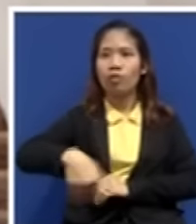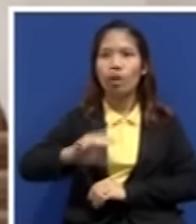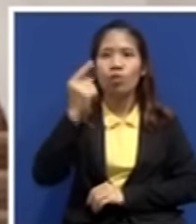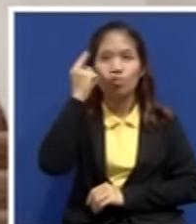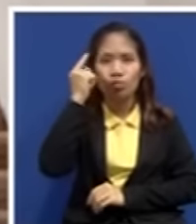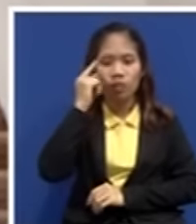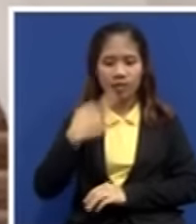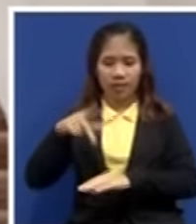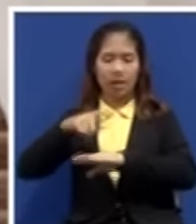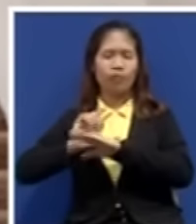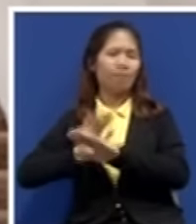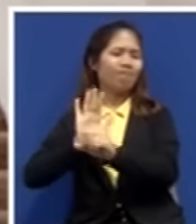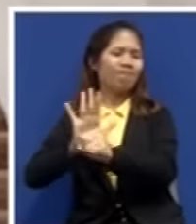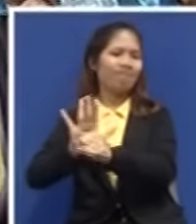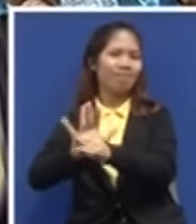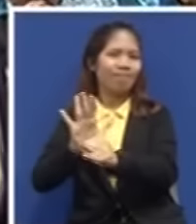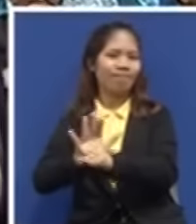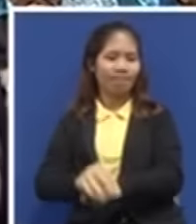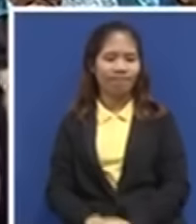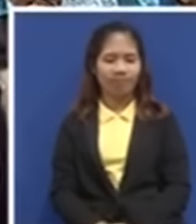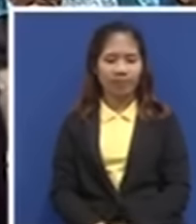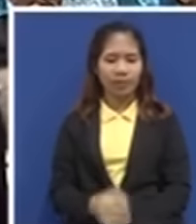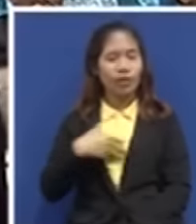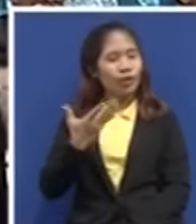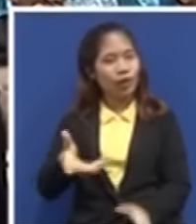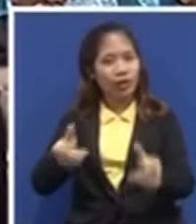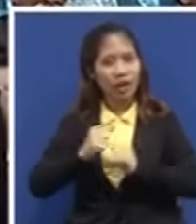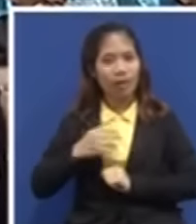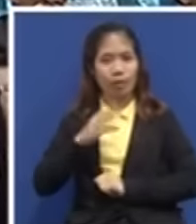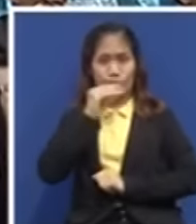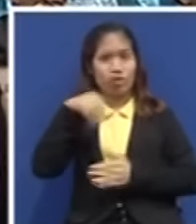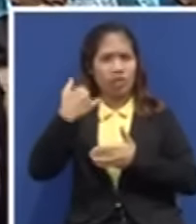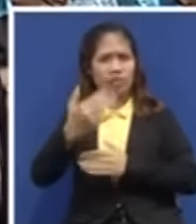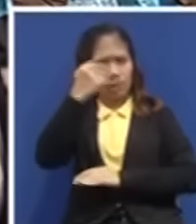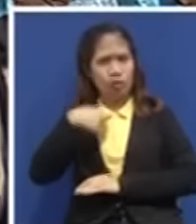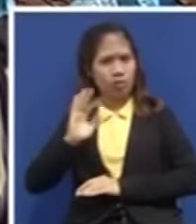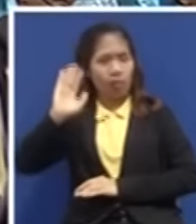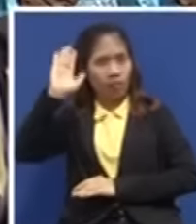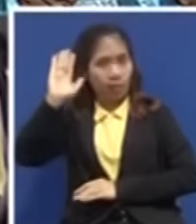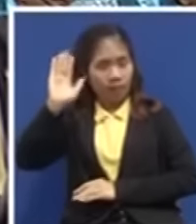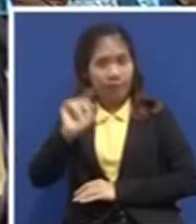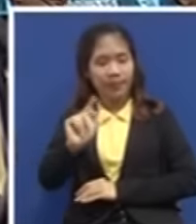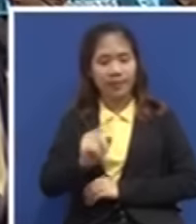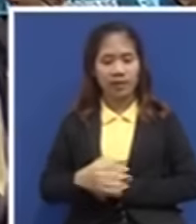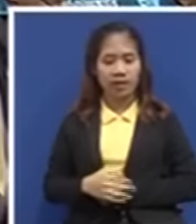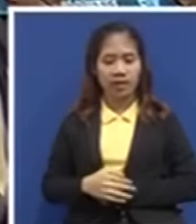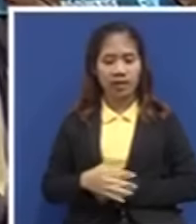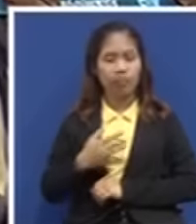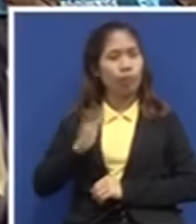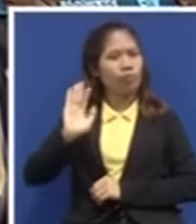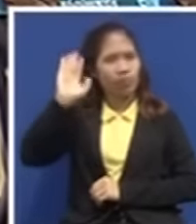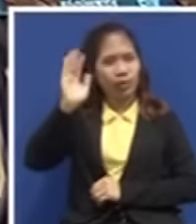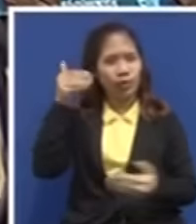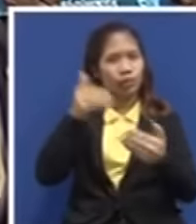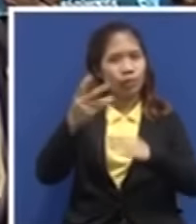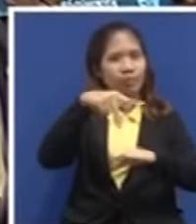เอาแล้วครับพอแล้วครับ ท่านประธานครับขออนุญาตพูดให้จบนิดเดียวเพราะผมกำลังประท้วงอยู่ผมประท้วงว่าก็ต้องประท้วงท่านประธ